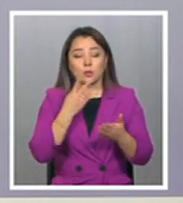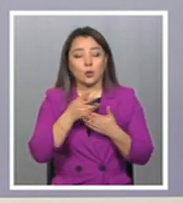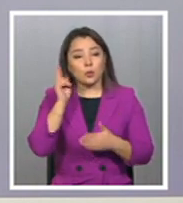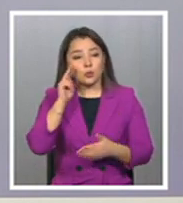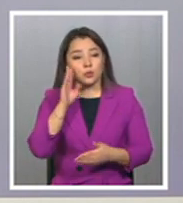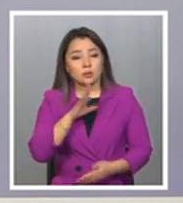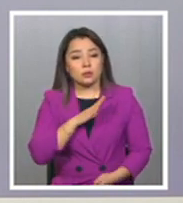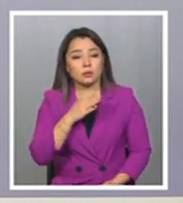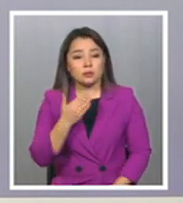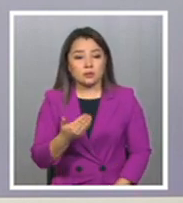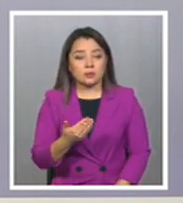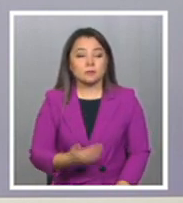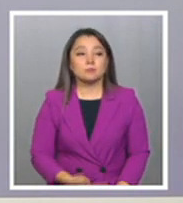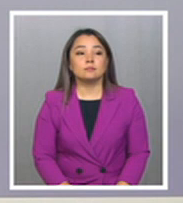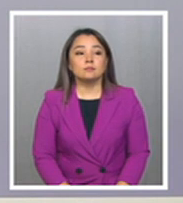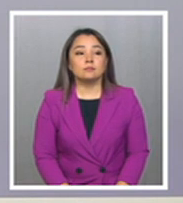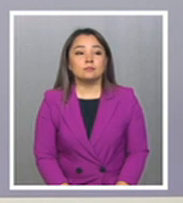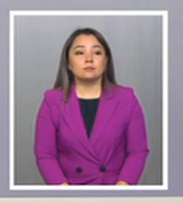үйрендіңіз.